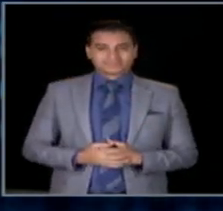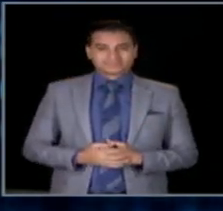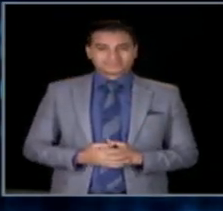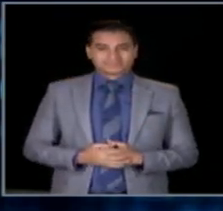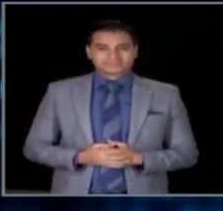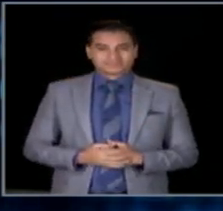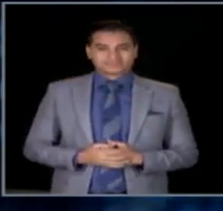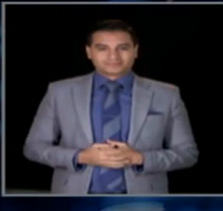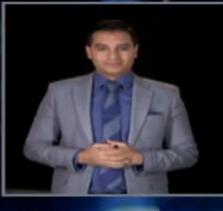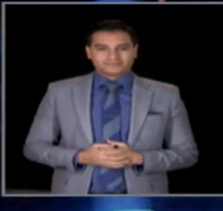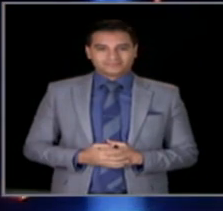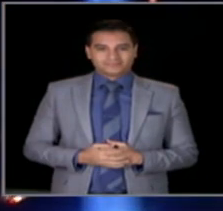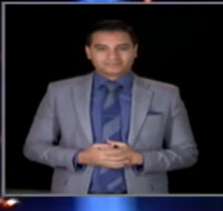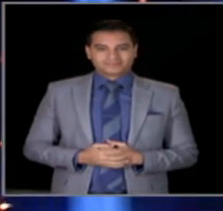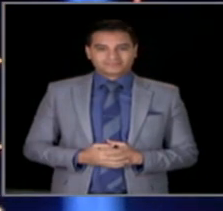المعرفة.